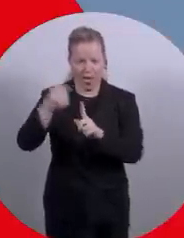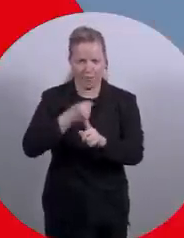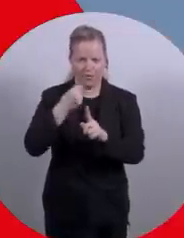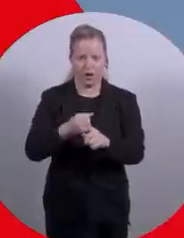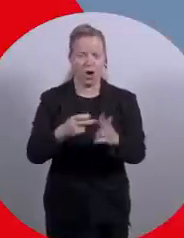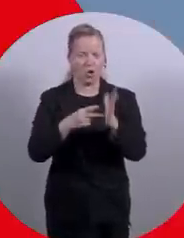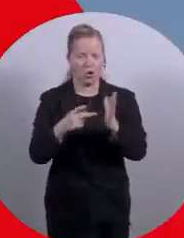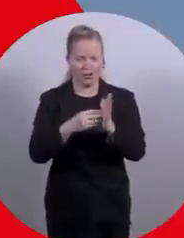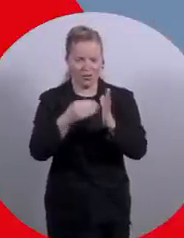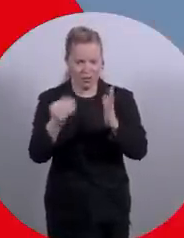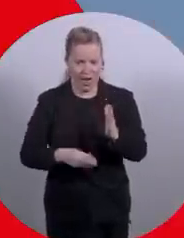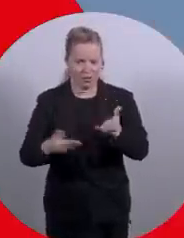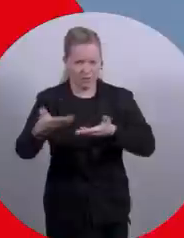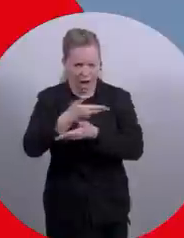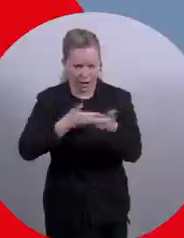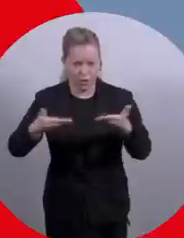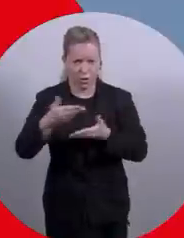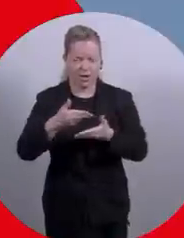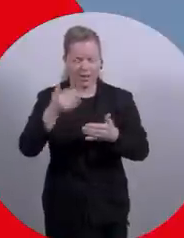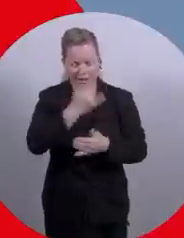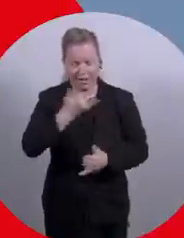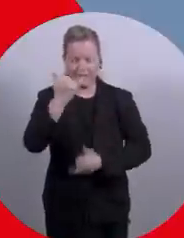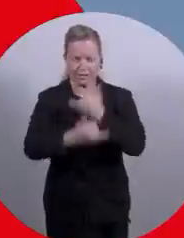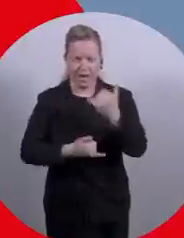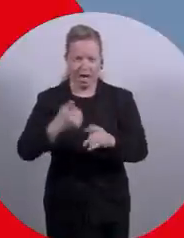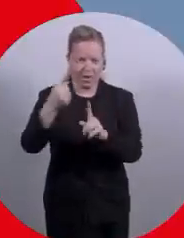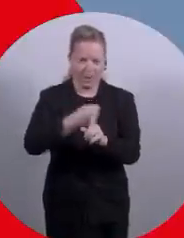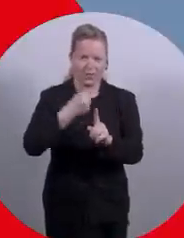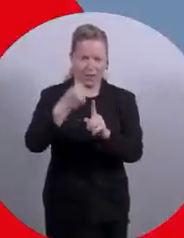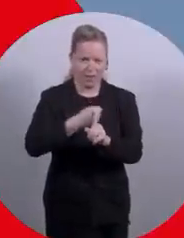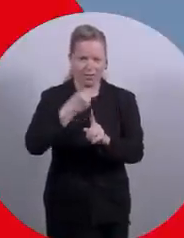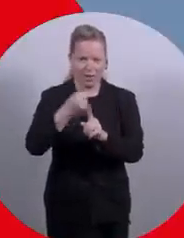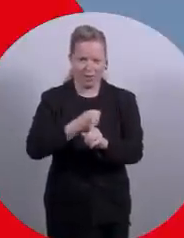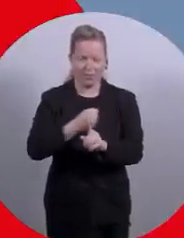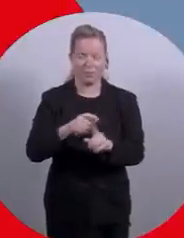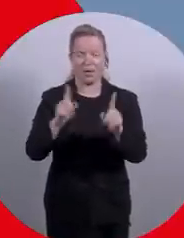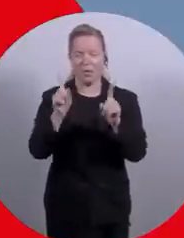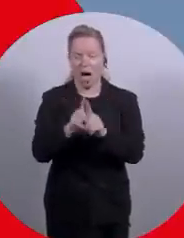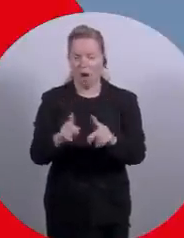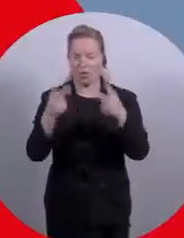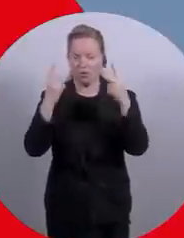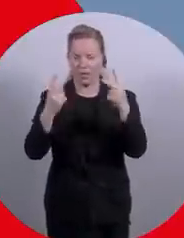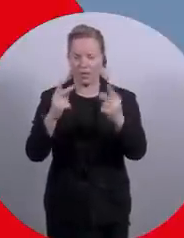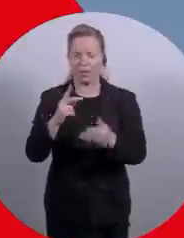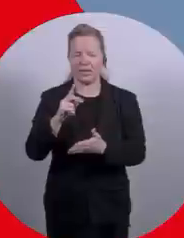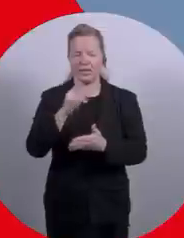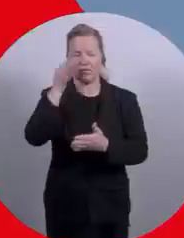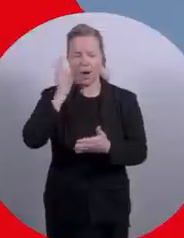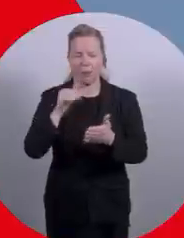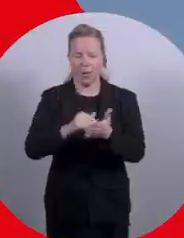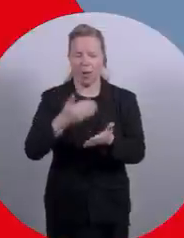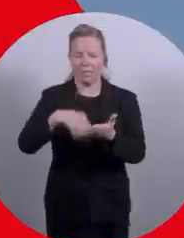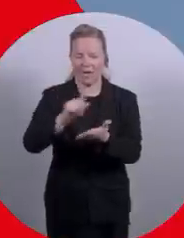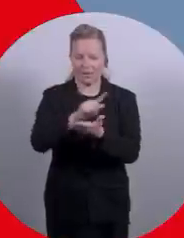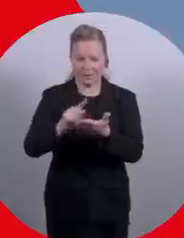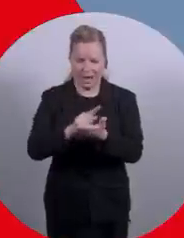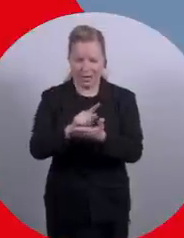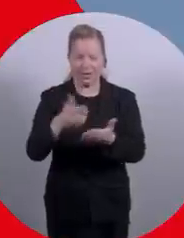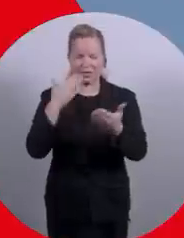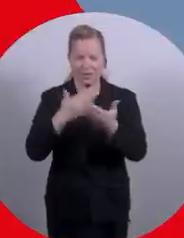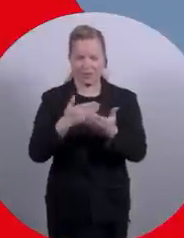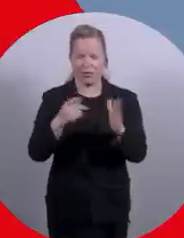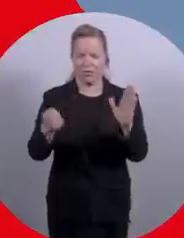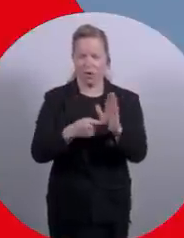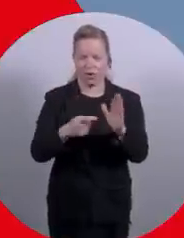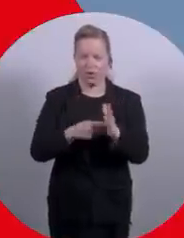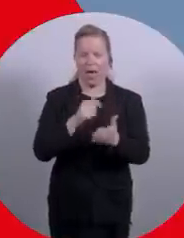Kollektiv Kollektivvertragsverhandlungen jedes Jahr aufs Neue da geht es aber auch darum dass die Frauen mehr Zeit brauchen und aus diesem Grund halte ich die Forderung